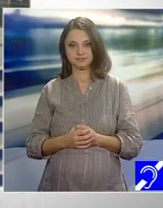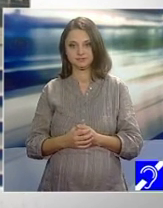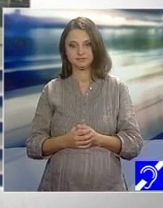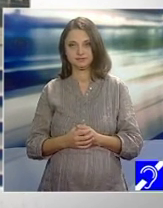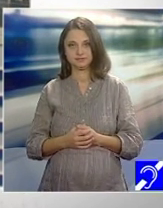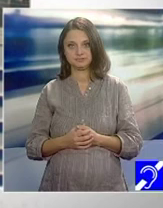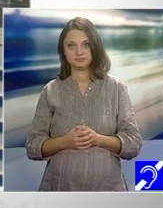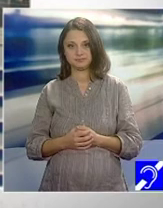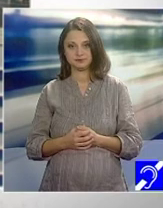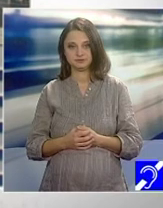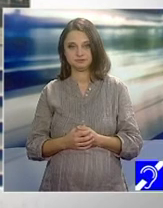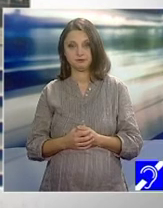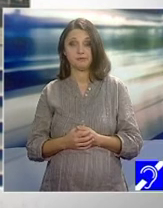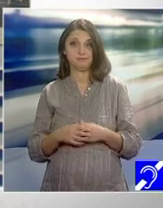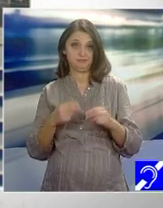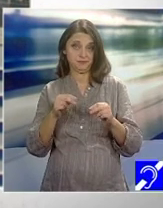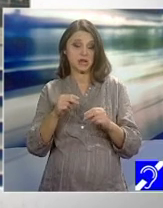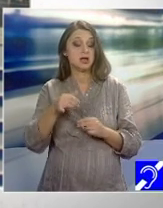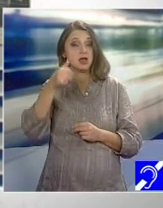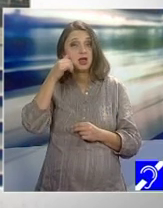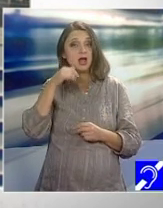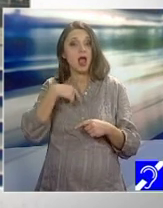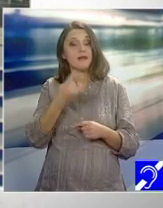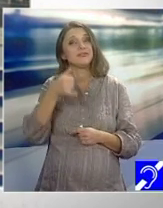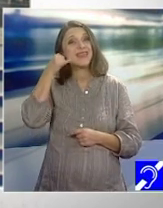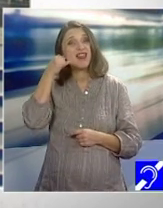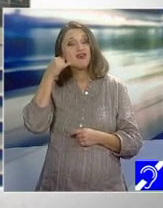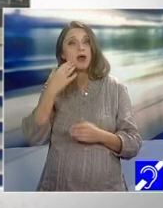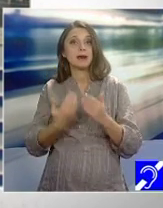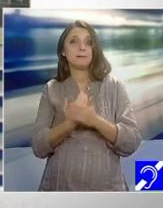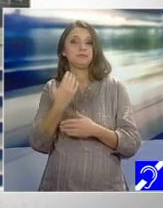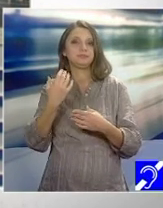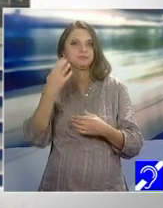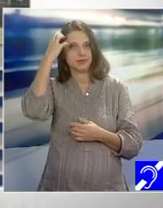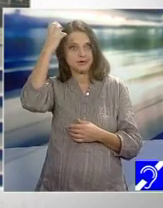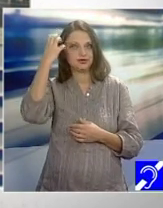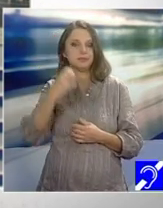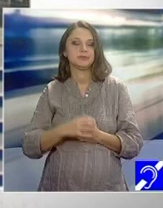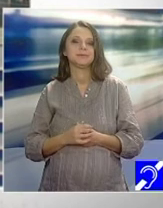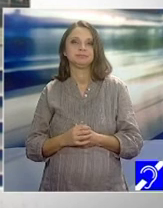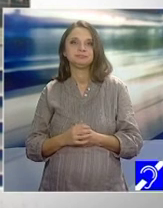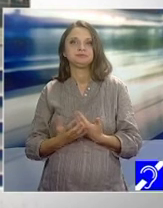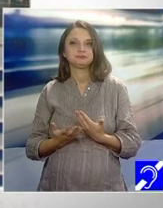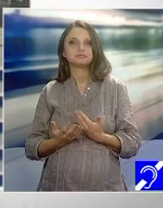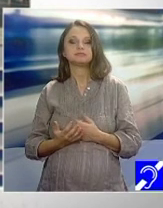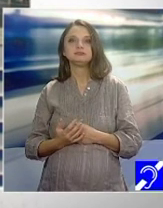Iarăși aș zice telefoanele moderne, smartphone-urile,